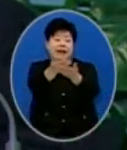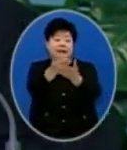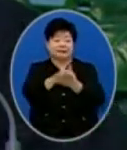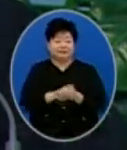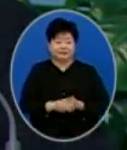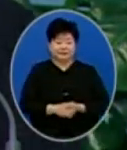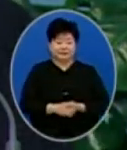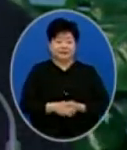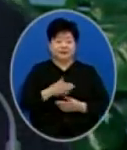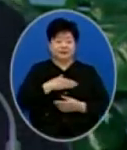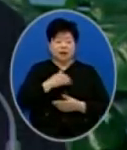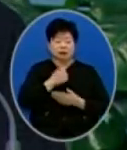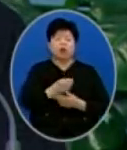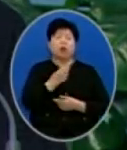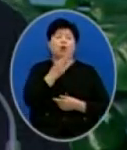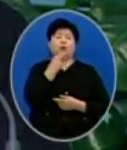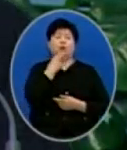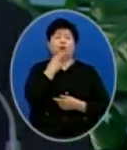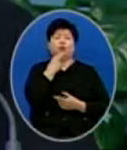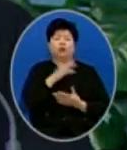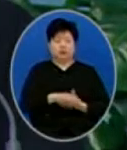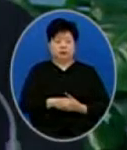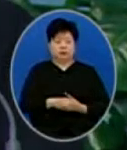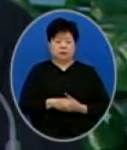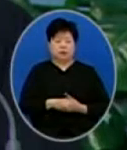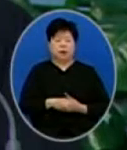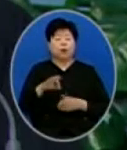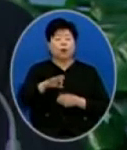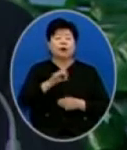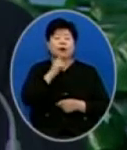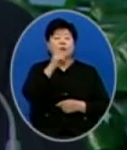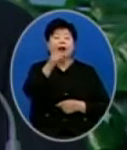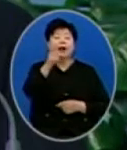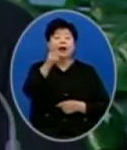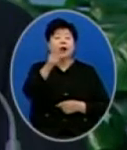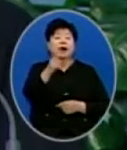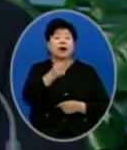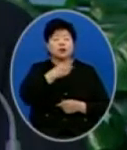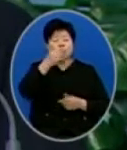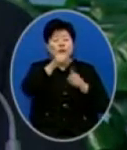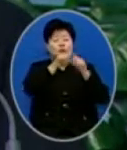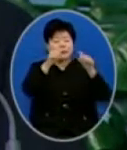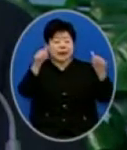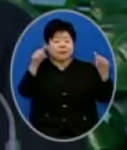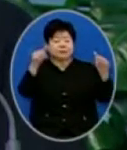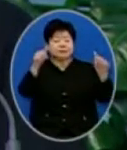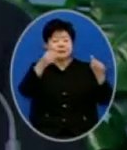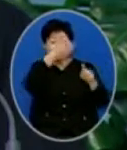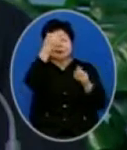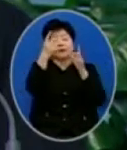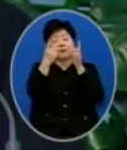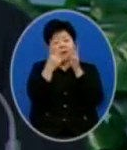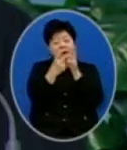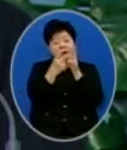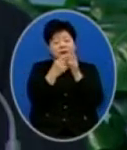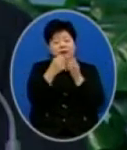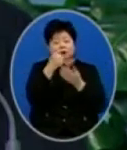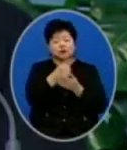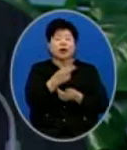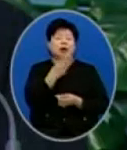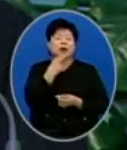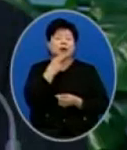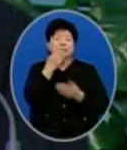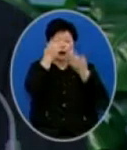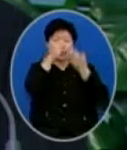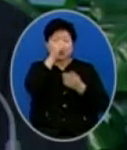당신이 보는 대로 난 아무 죄가 없지 않습니까 그러니 가서 내가 감옥에서 요셉이란 청년을 만났는데 아무